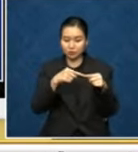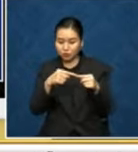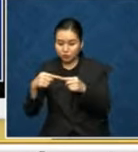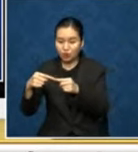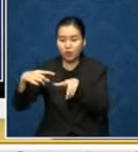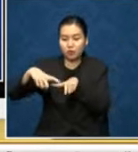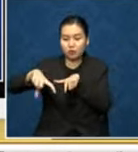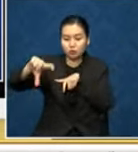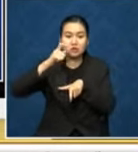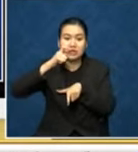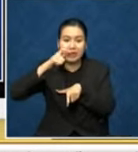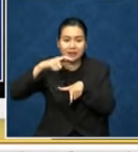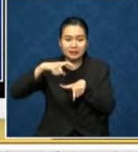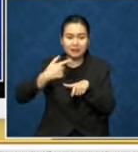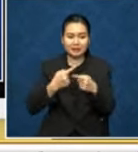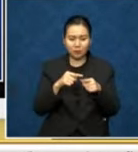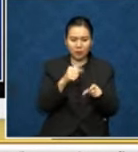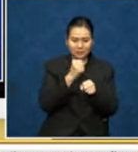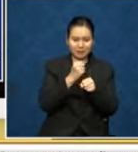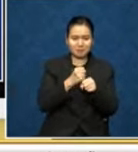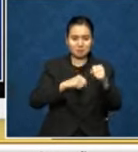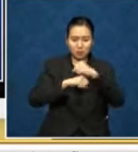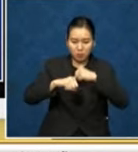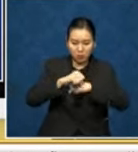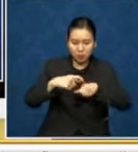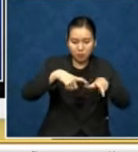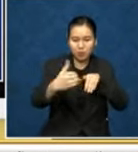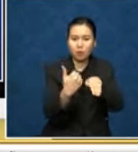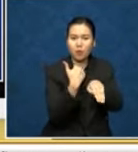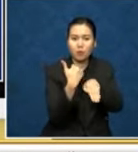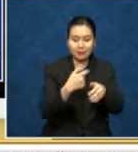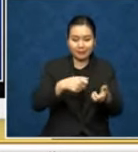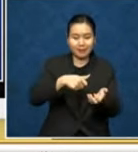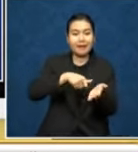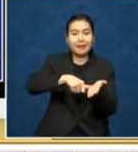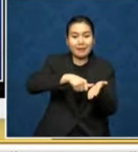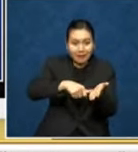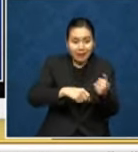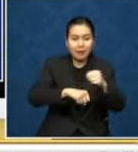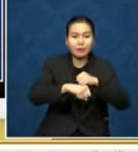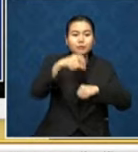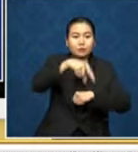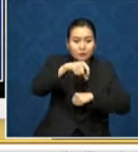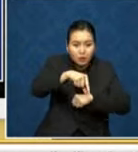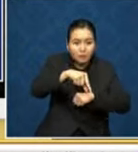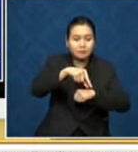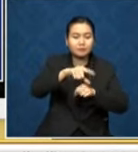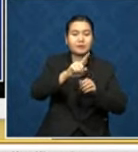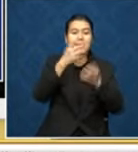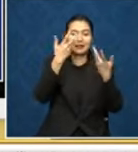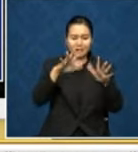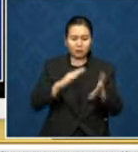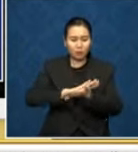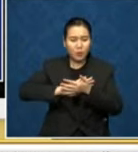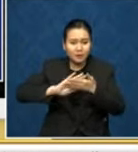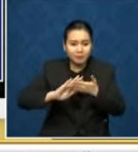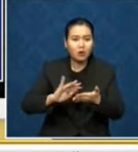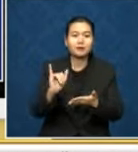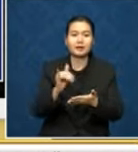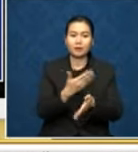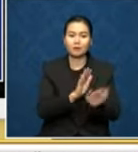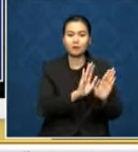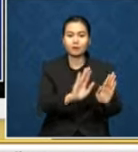หญ่แล้วทำงานยังไม่ค่อยเรียบร้อยครับทางหลวงได้ดำเนินการแก้ไขไปครั้งนึงแล้วแต่ว่าก็ยังไม่เรียบร้อยสักเท่าไหร่ก็อยาก